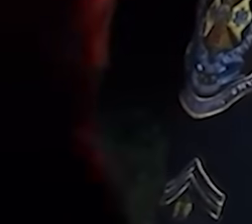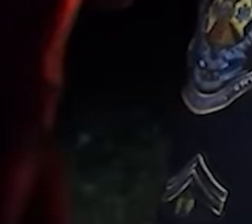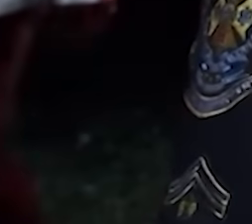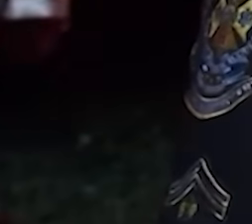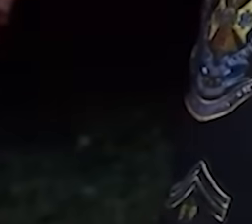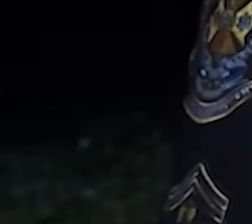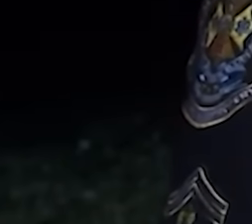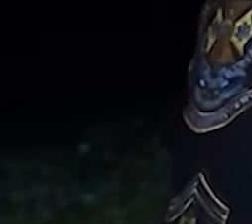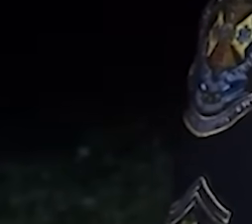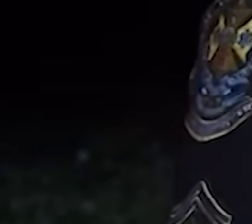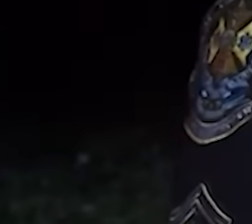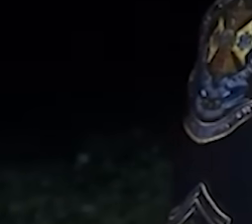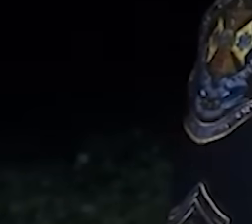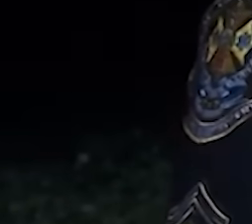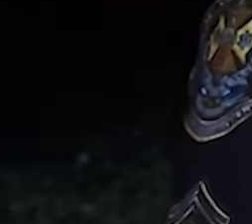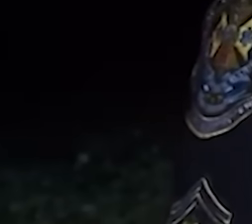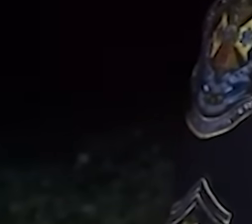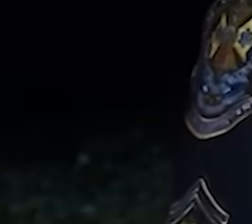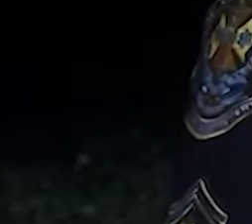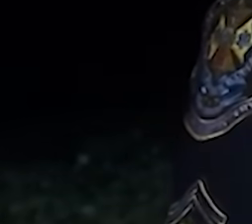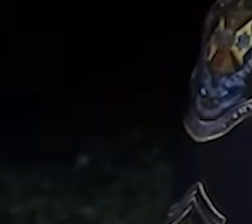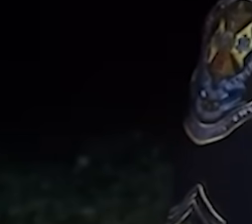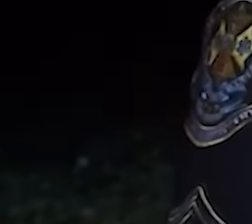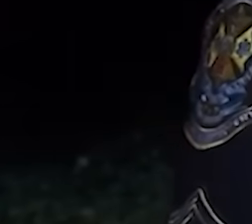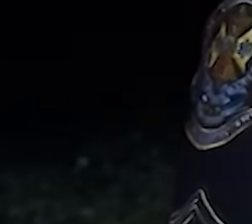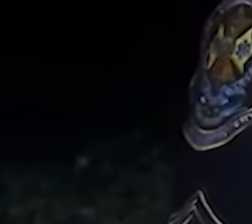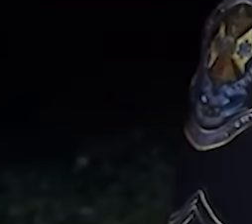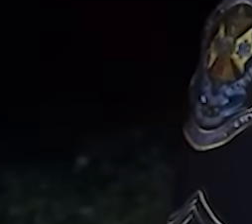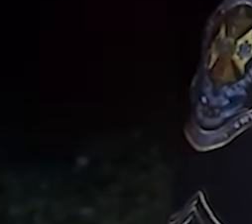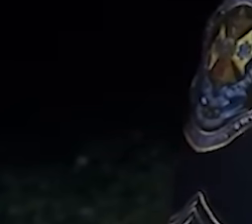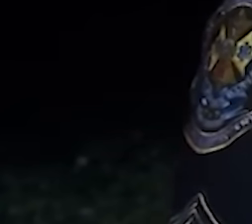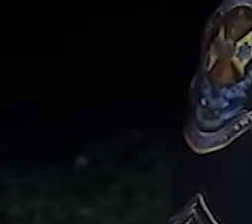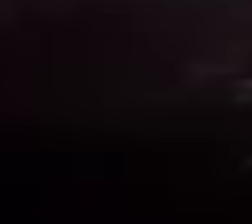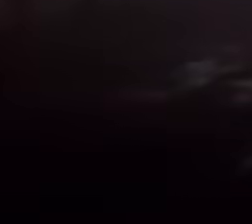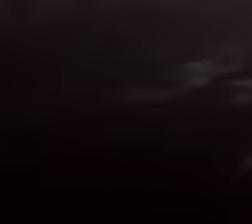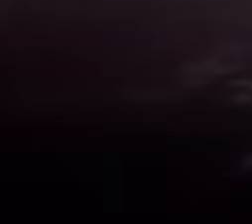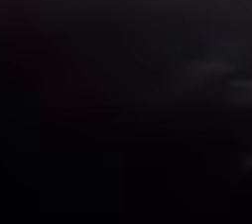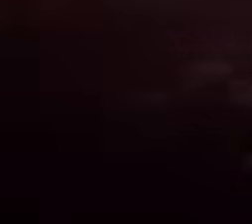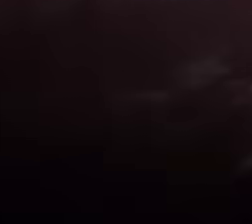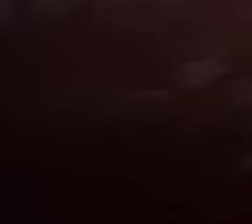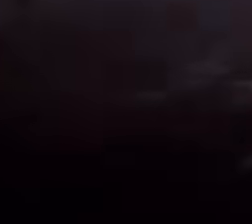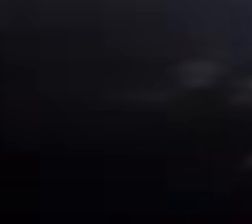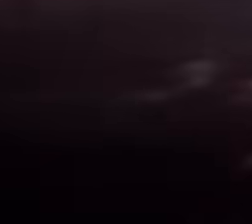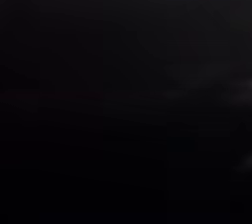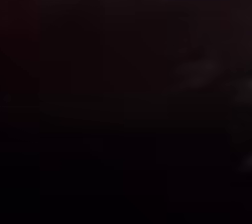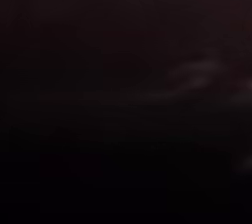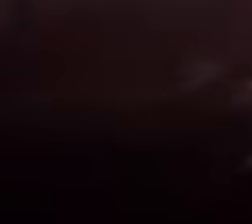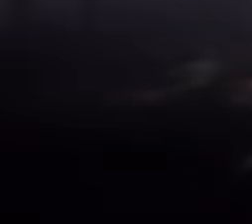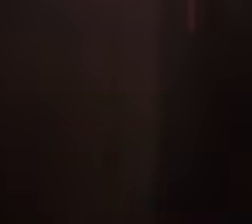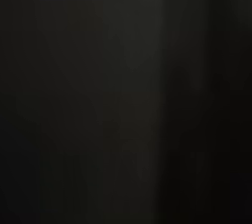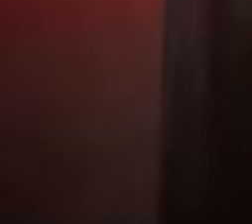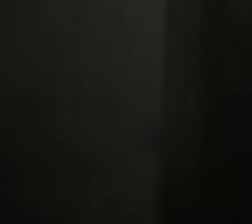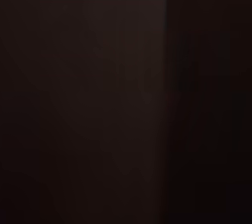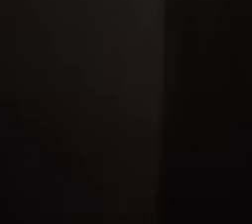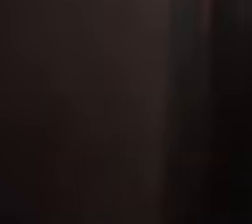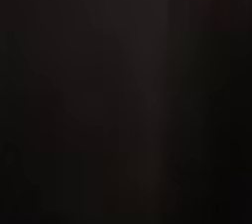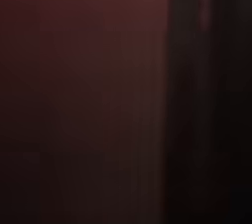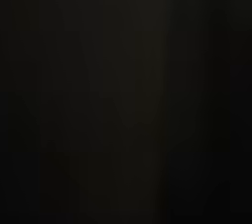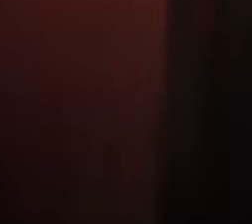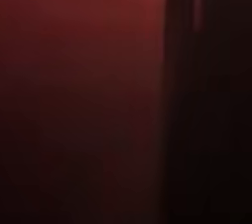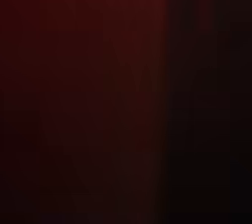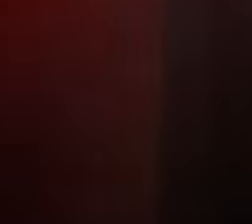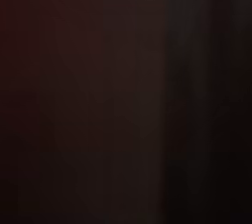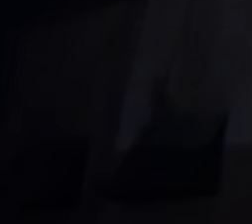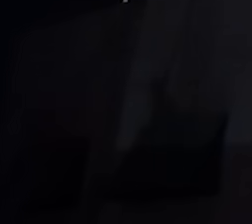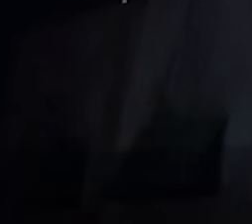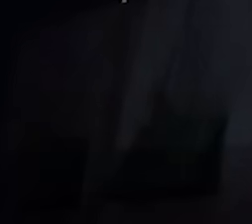warehouse. At wala na pong tendency na makadamay po ng iba pong establishment. Sinisikap ng GMA Integrated Juice na kunin ang panig ng